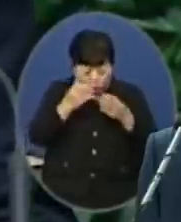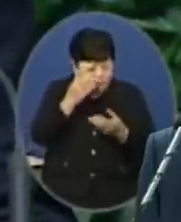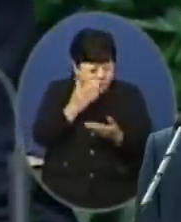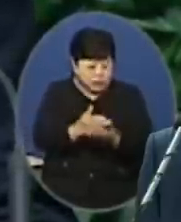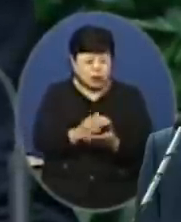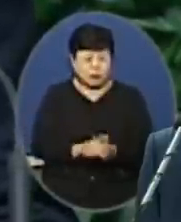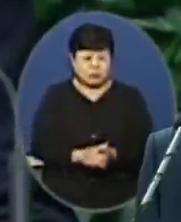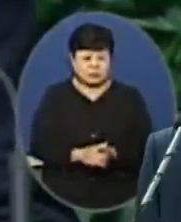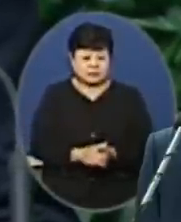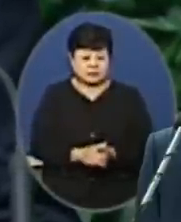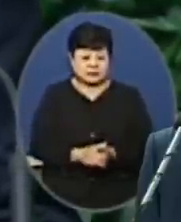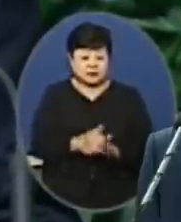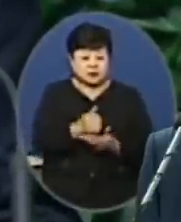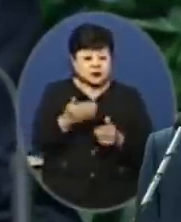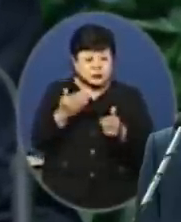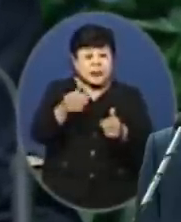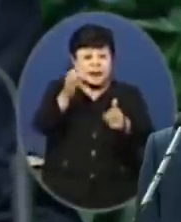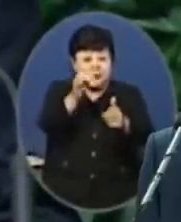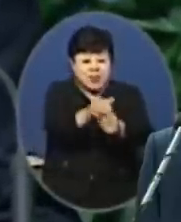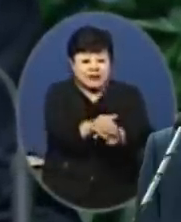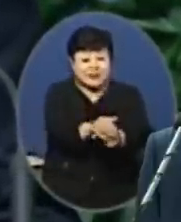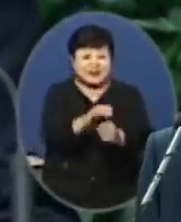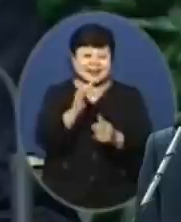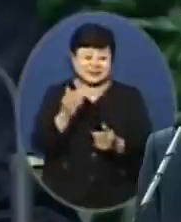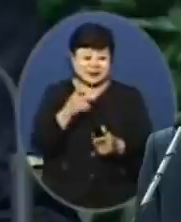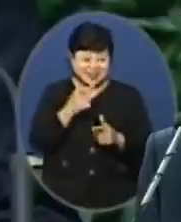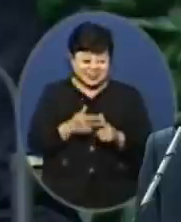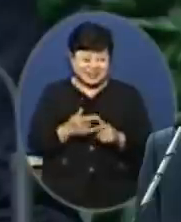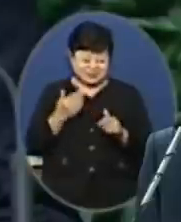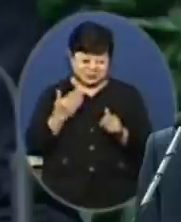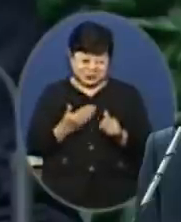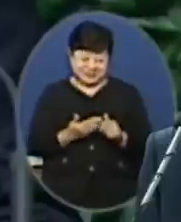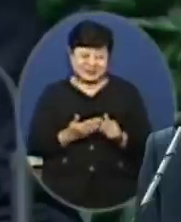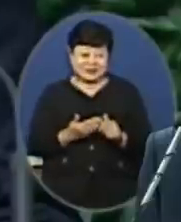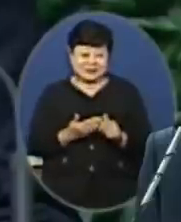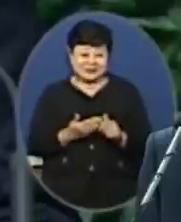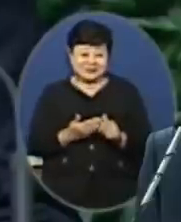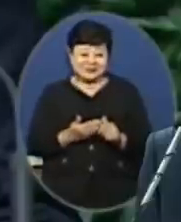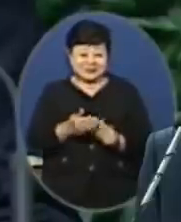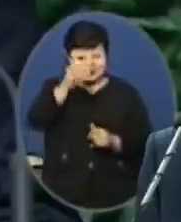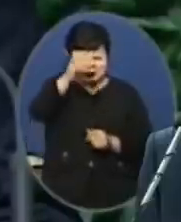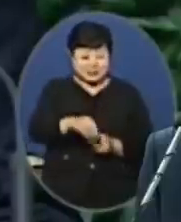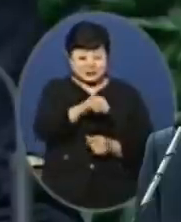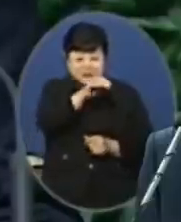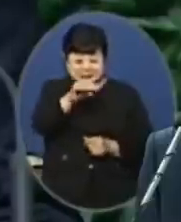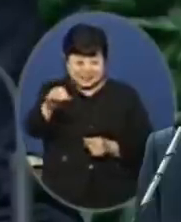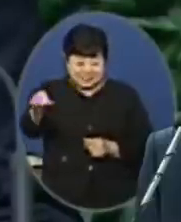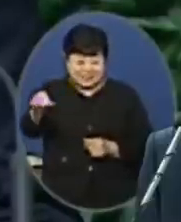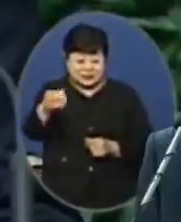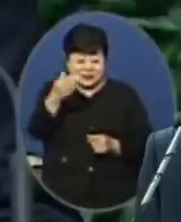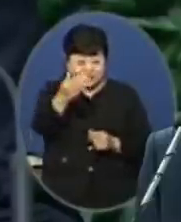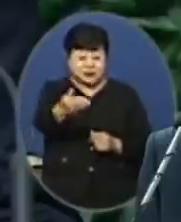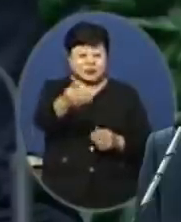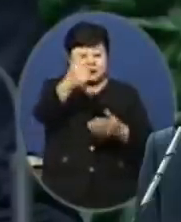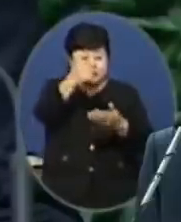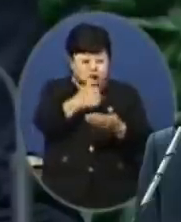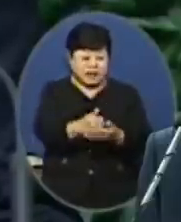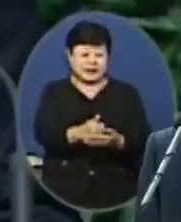말고 우리 주님께 다 맡겨야 되는 것입니다. 예수님께서 십자가에서 여러분의